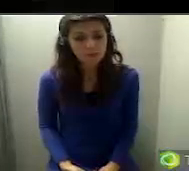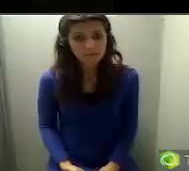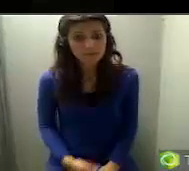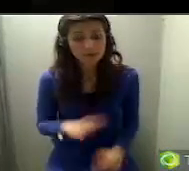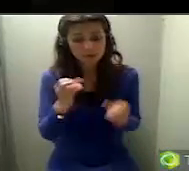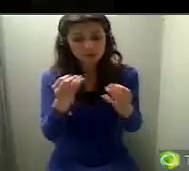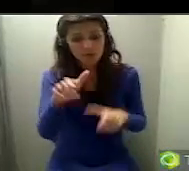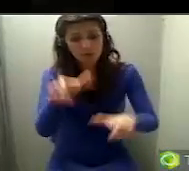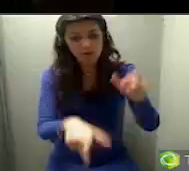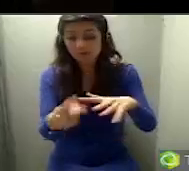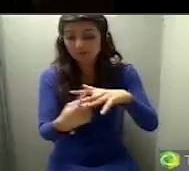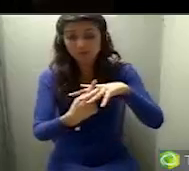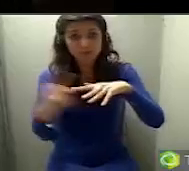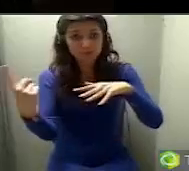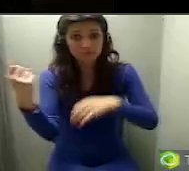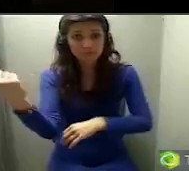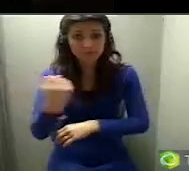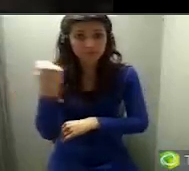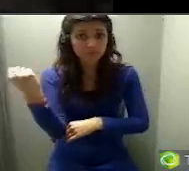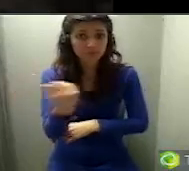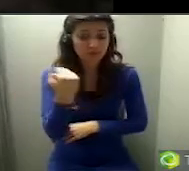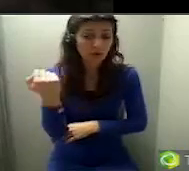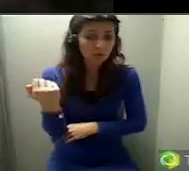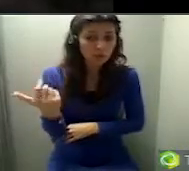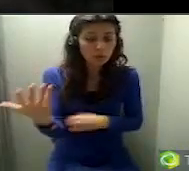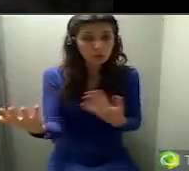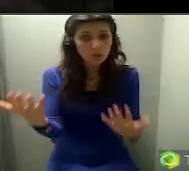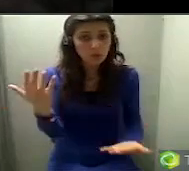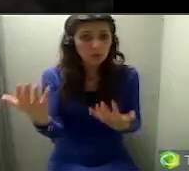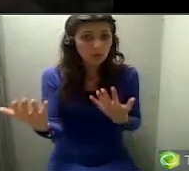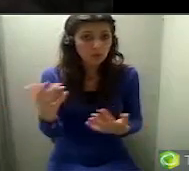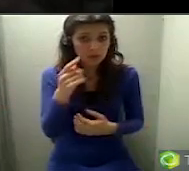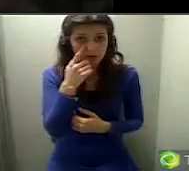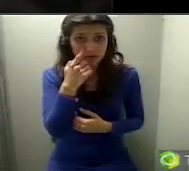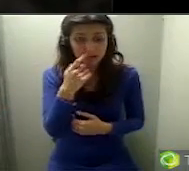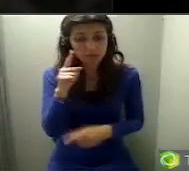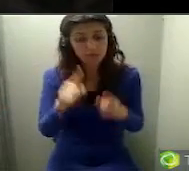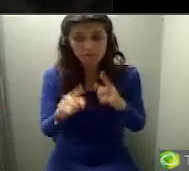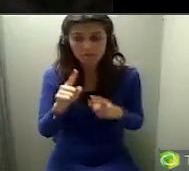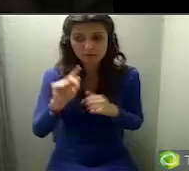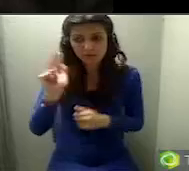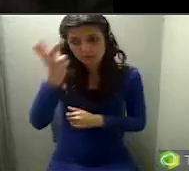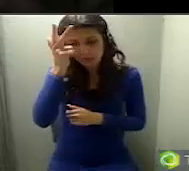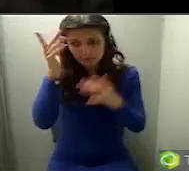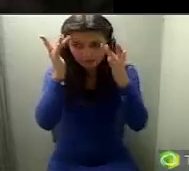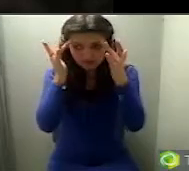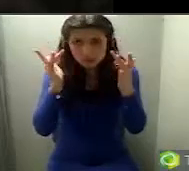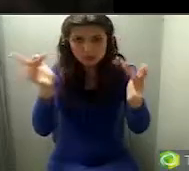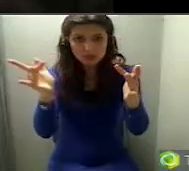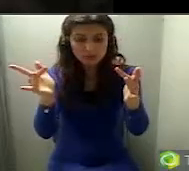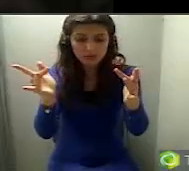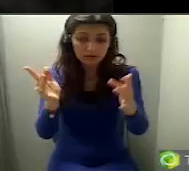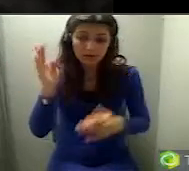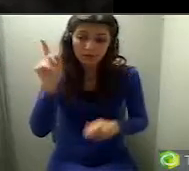justement d'où elles vivaient et vivent un vrai traumatisme culturel. Et au-delà de la création d'un jardin, c'est